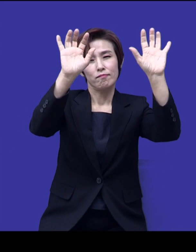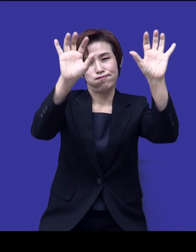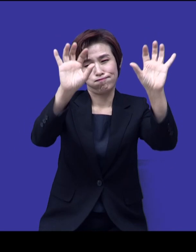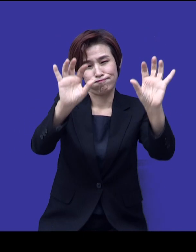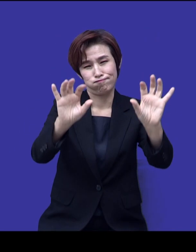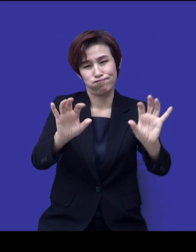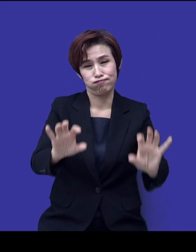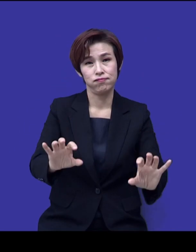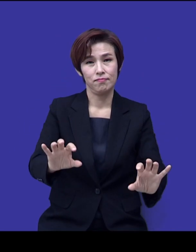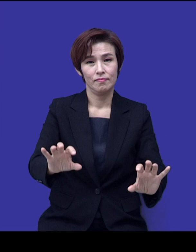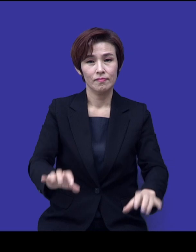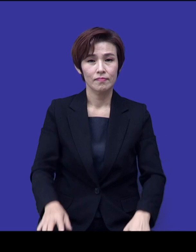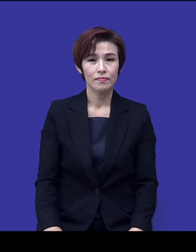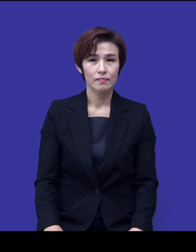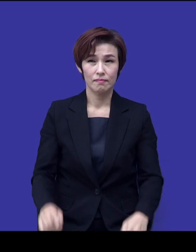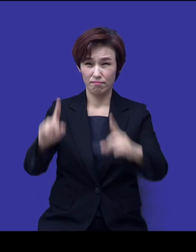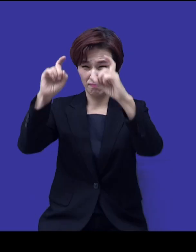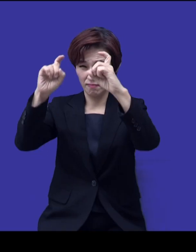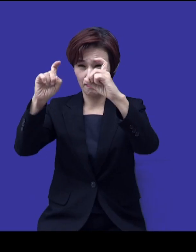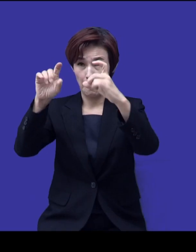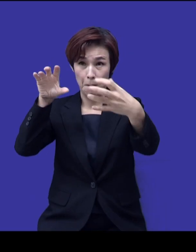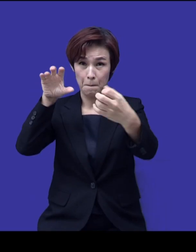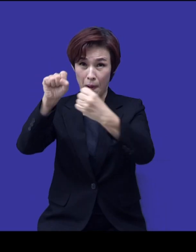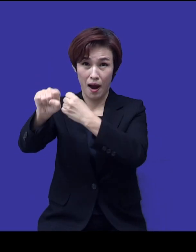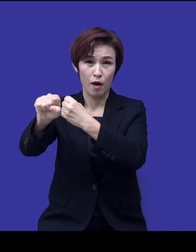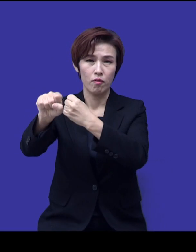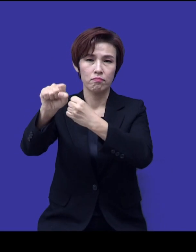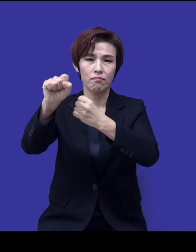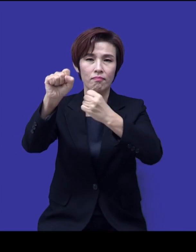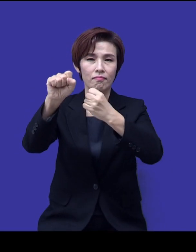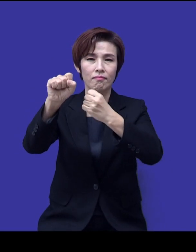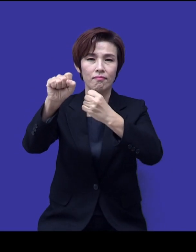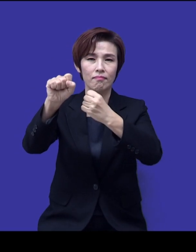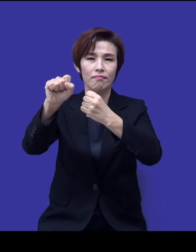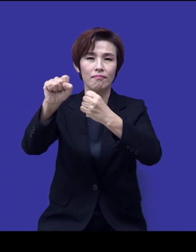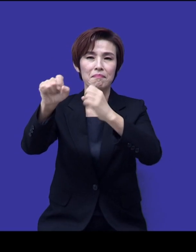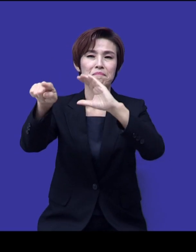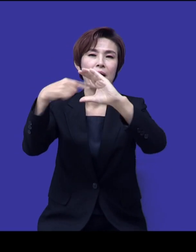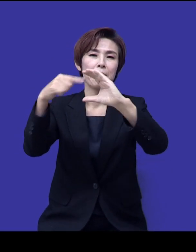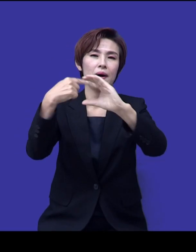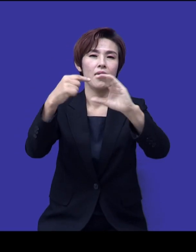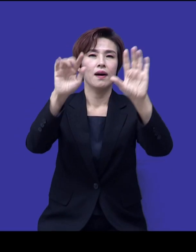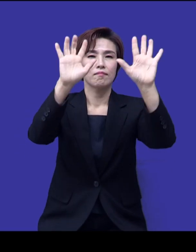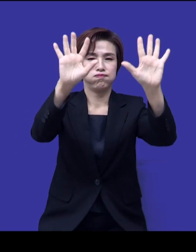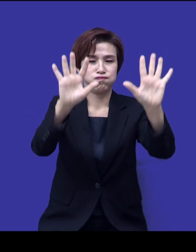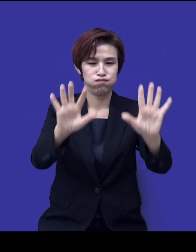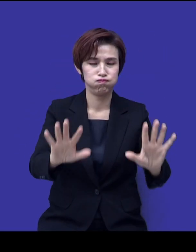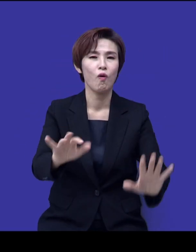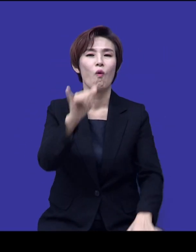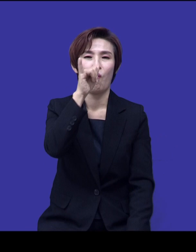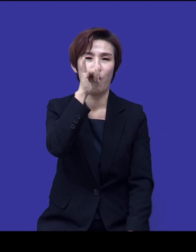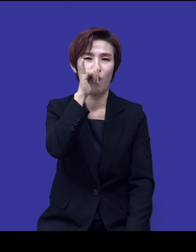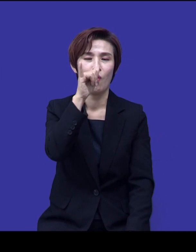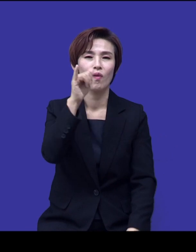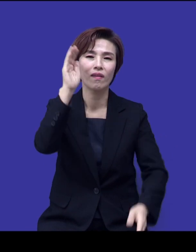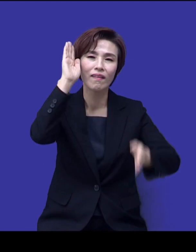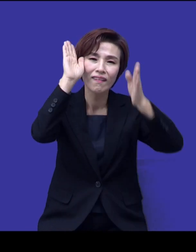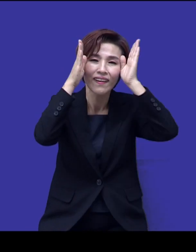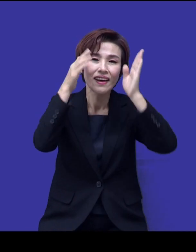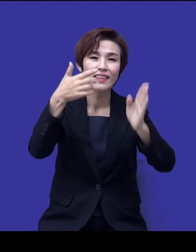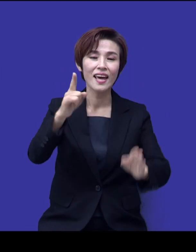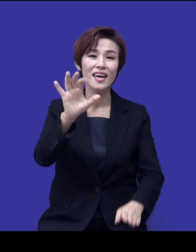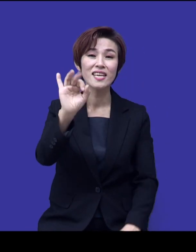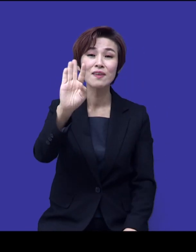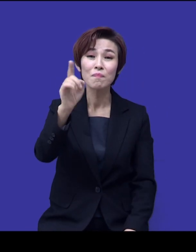네. 그냥 뭐 찍으면 그대로 바로 전송되고 예. 그 네이버에 뜬대요. 네네.